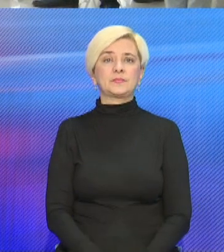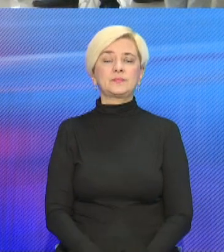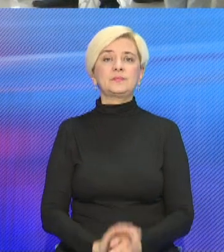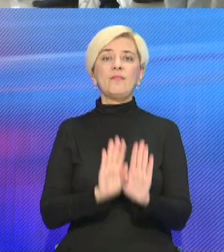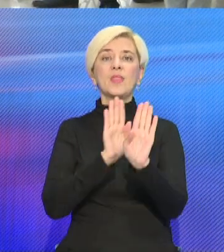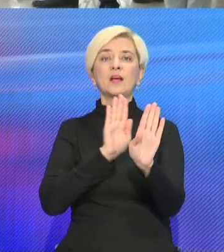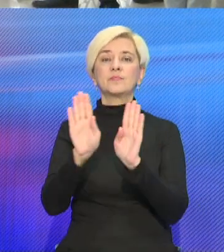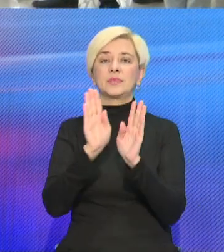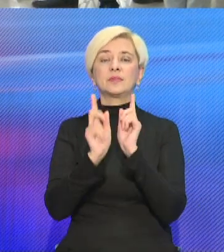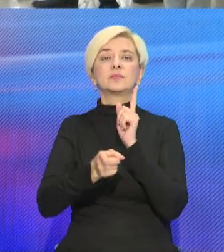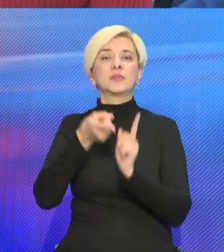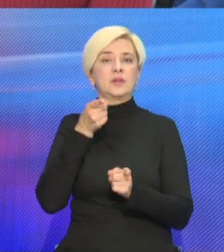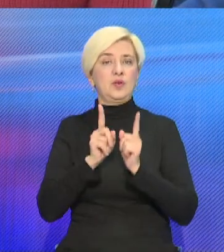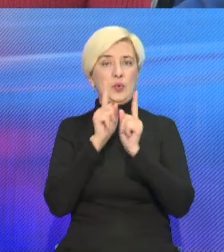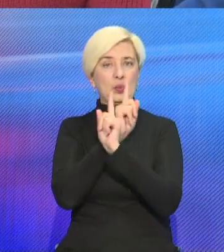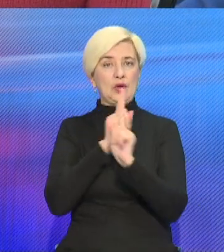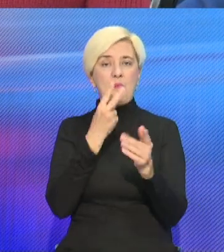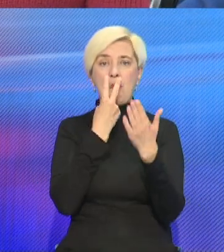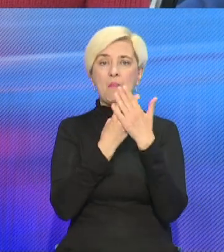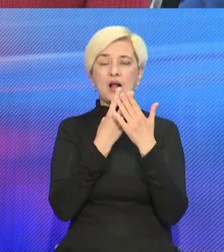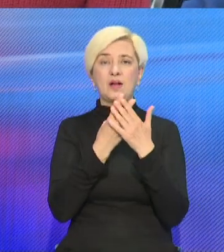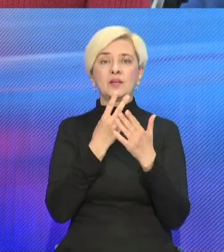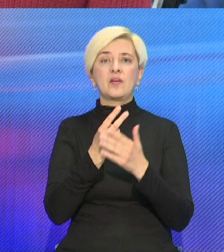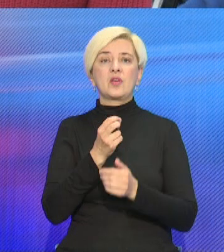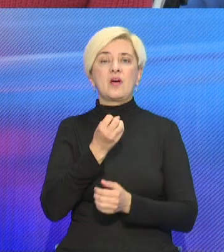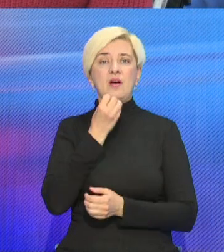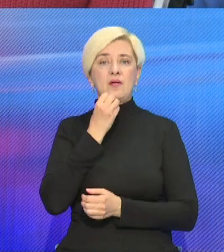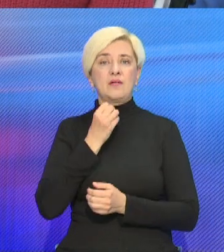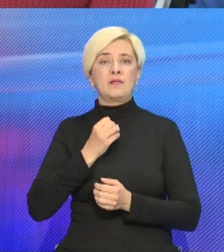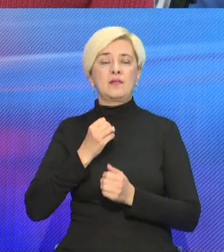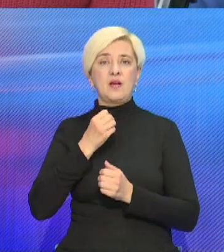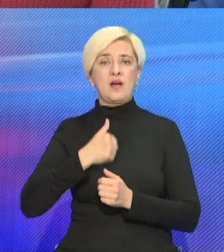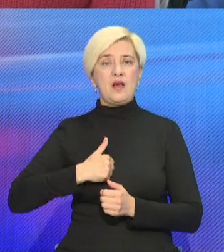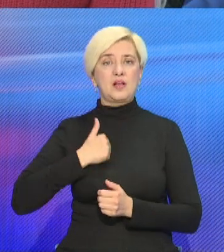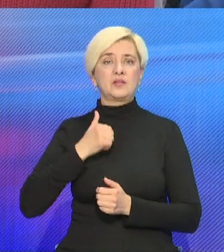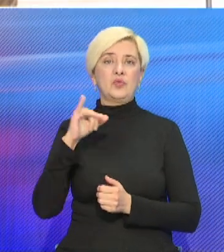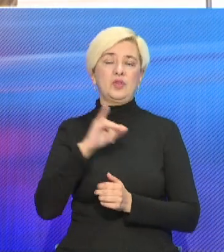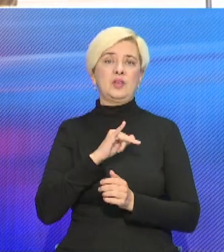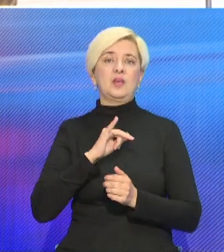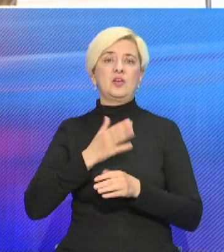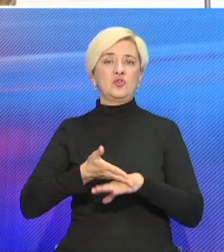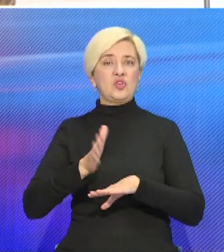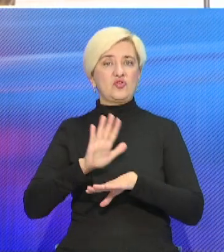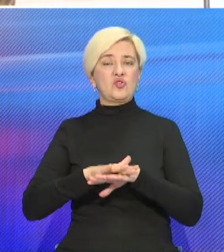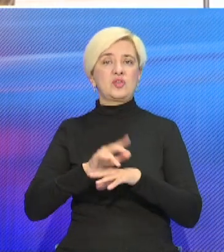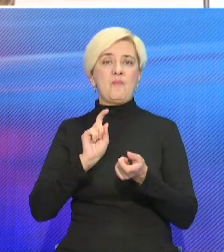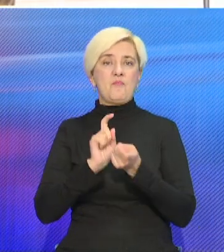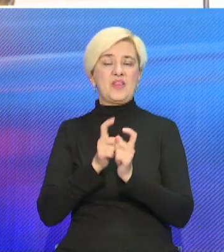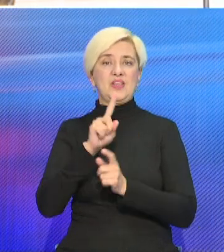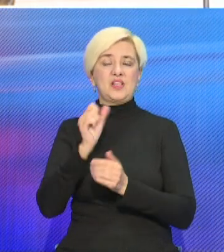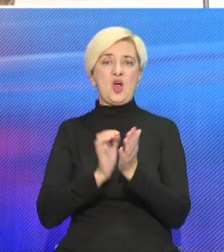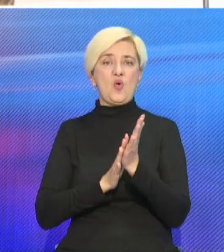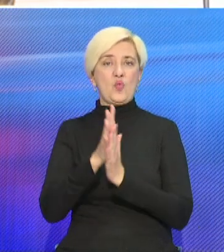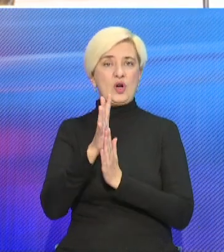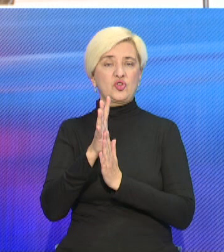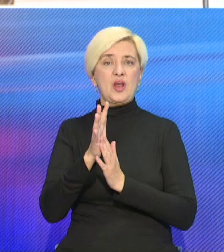Експонати справді унікальні. Вони передають у моменті хараство і одночасово тяжар битви за урожай. Ілюстрованое на здимках